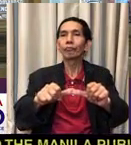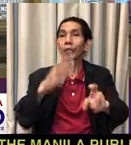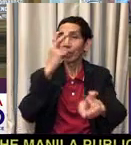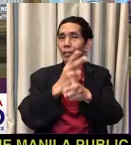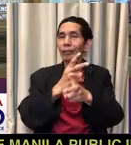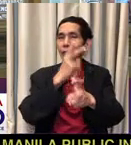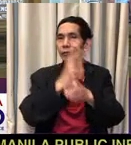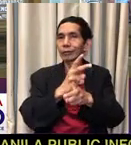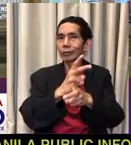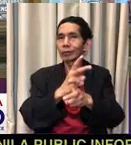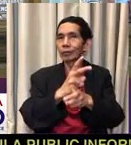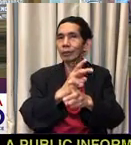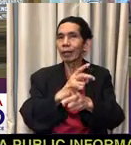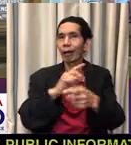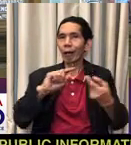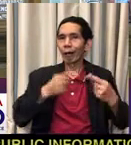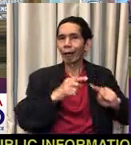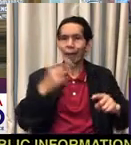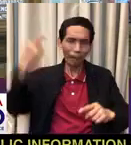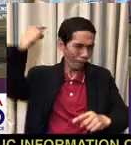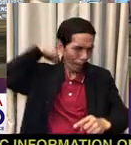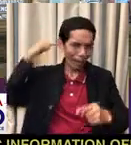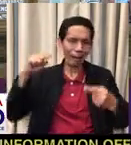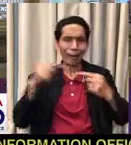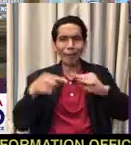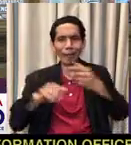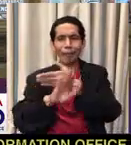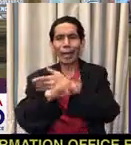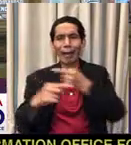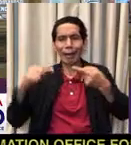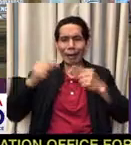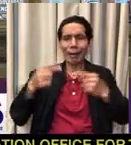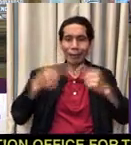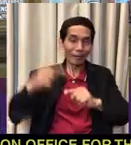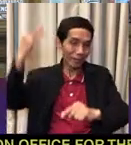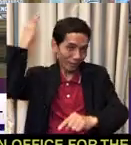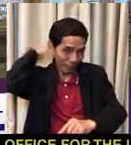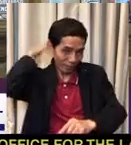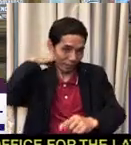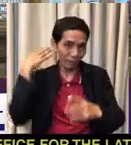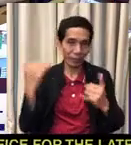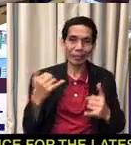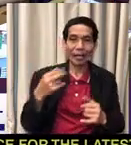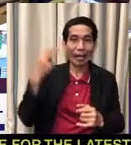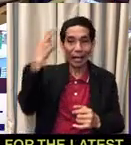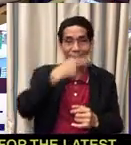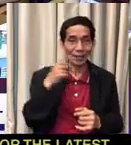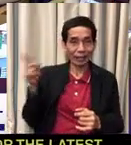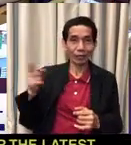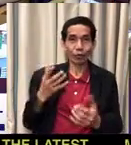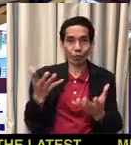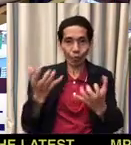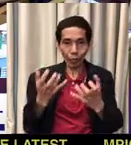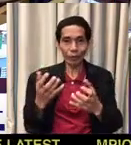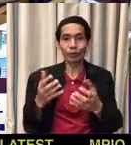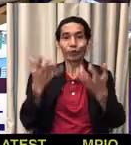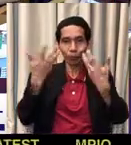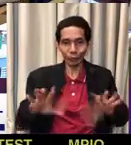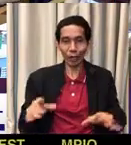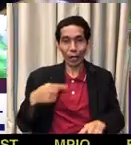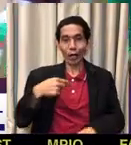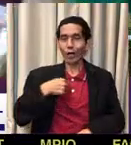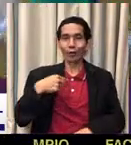Mahirap. Ayan, nagsasakita na mga likod natin. Di ba? In fact, ngayon, si Honey, gusto nito, matapos na